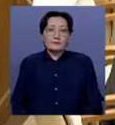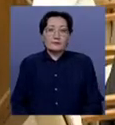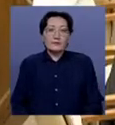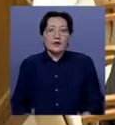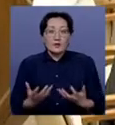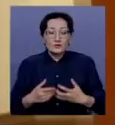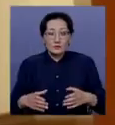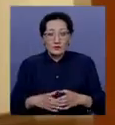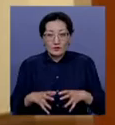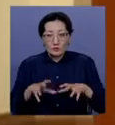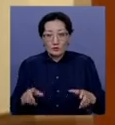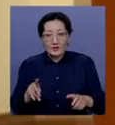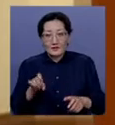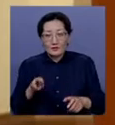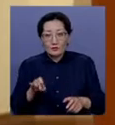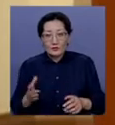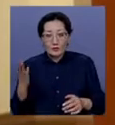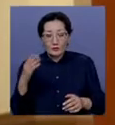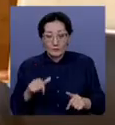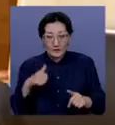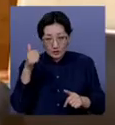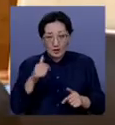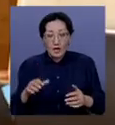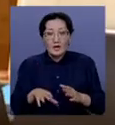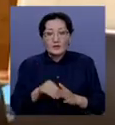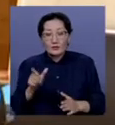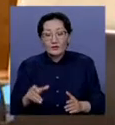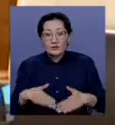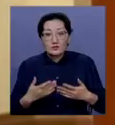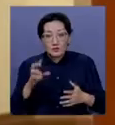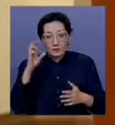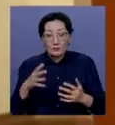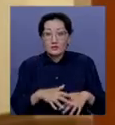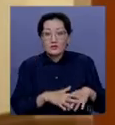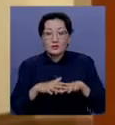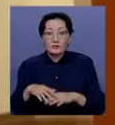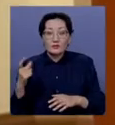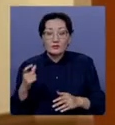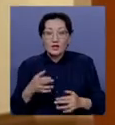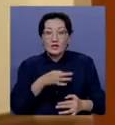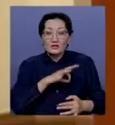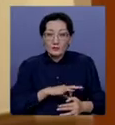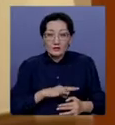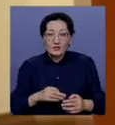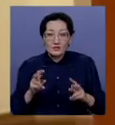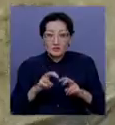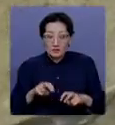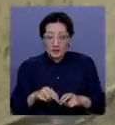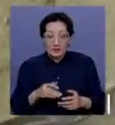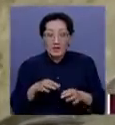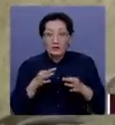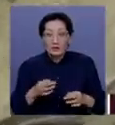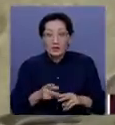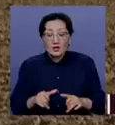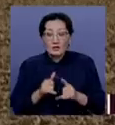Есеп комитетінің төрайымы Наталья Годунова бұл депутаттардың ұсынысымен мемлекеттік инвестициялардың экономикалық тиімділігі талданғанын атап өтті.